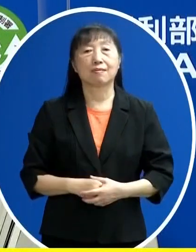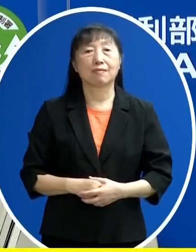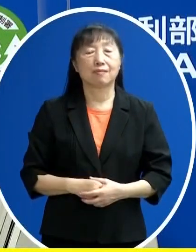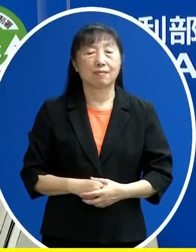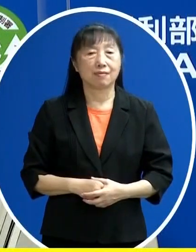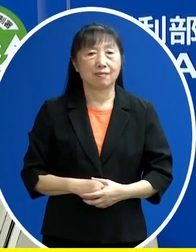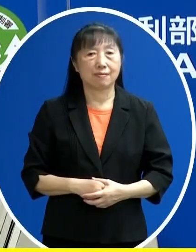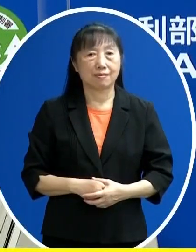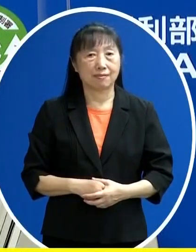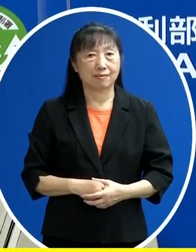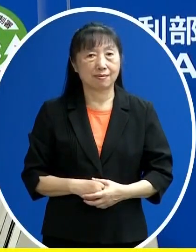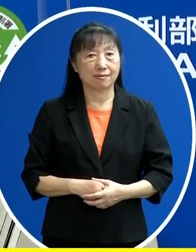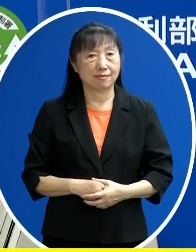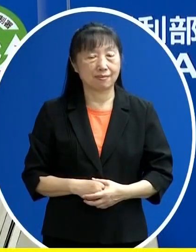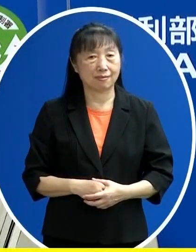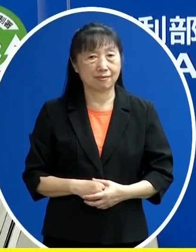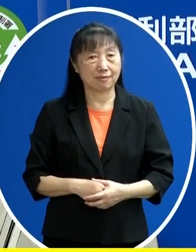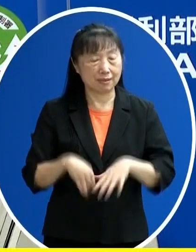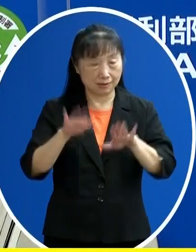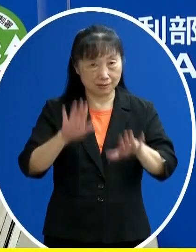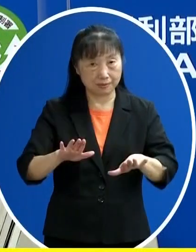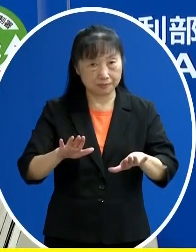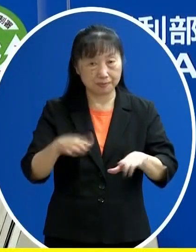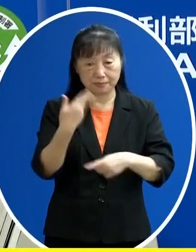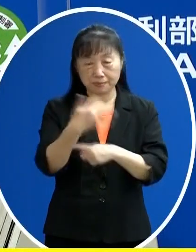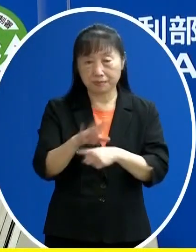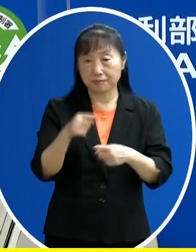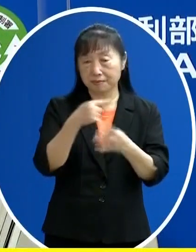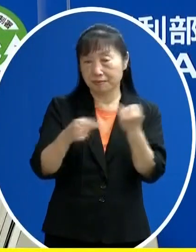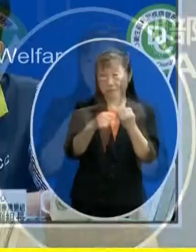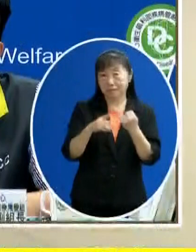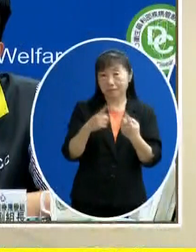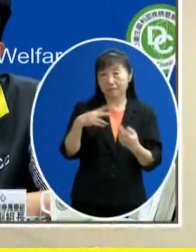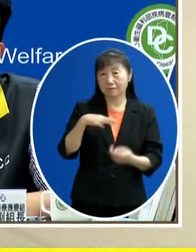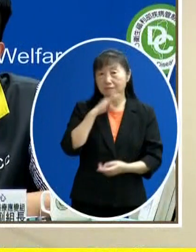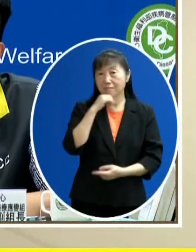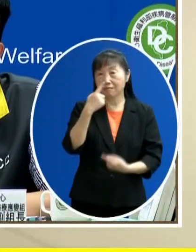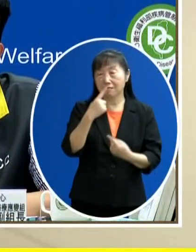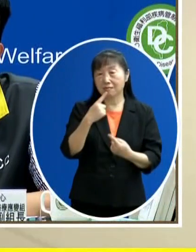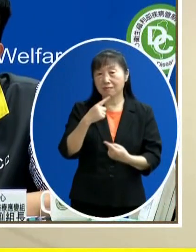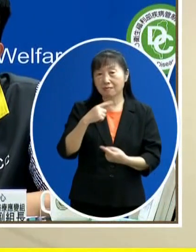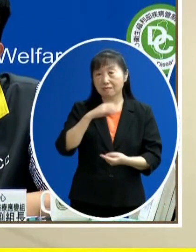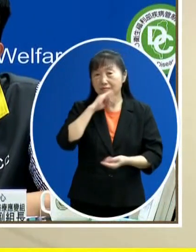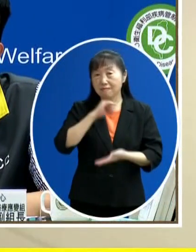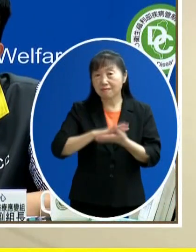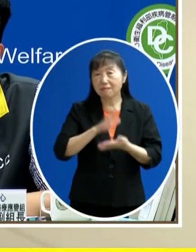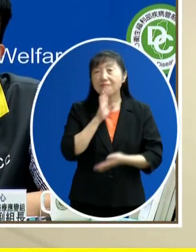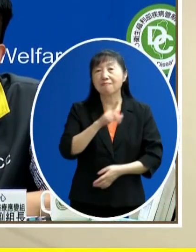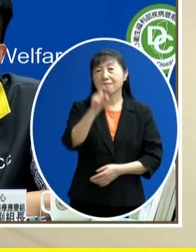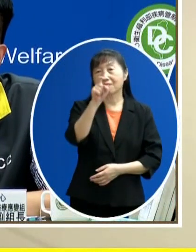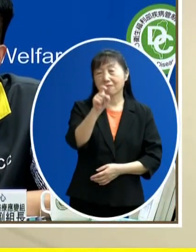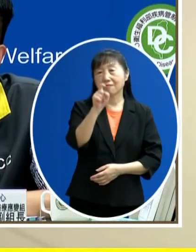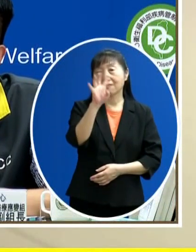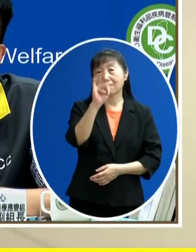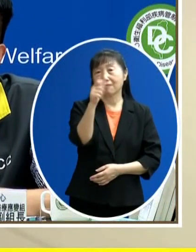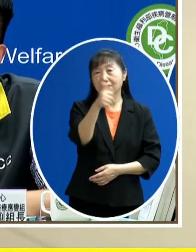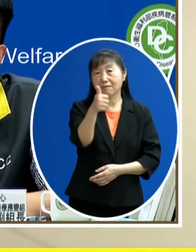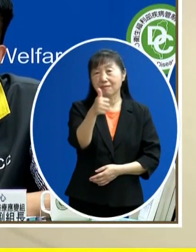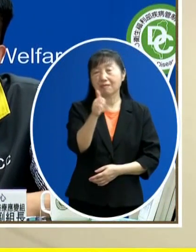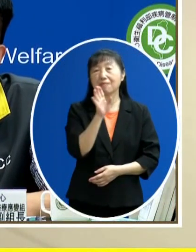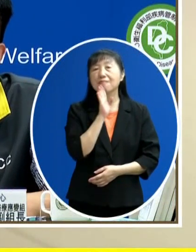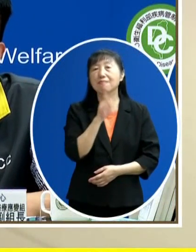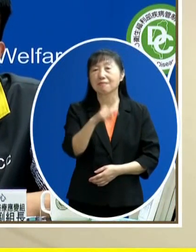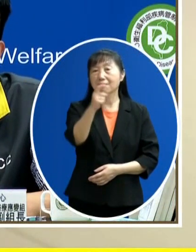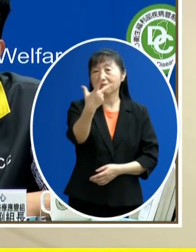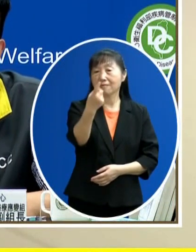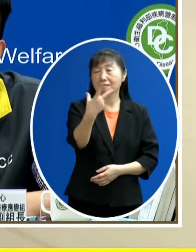分。那在这个今天的死亡个案里面，年纪比较轻的是一位10多岁的男性本身